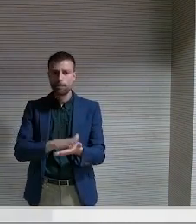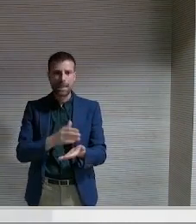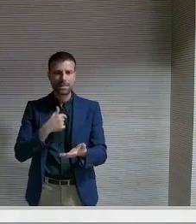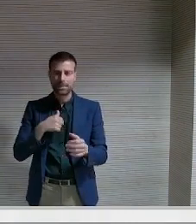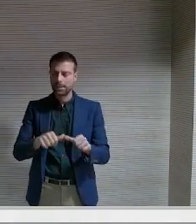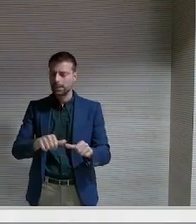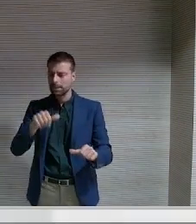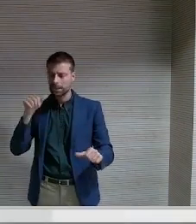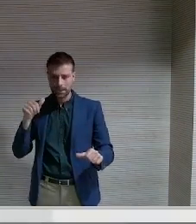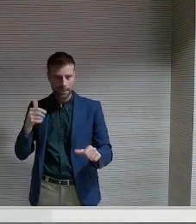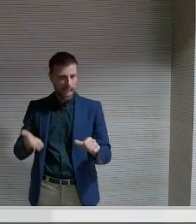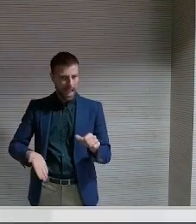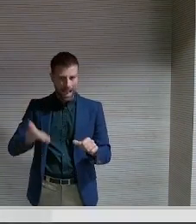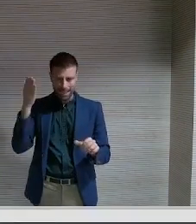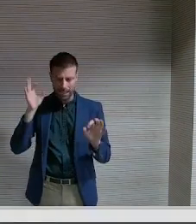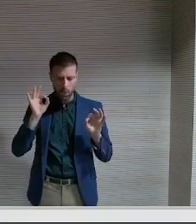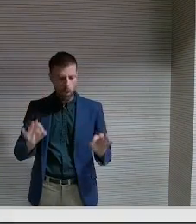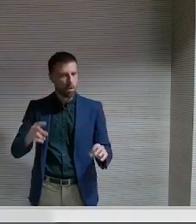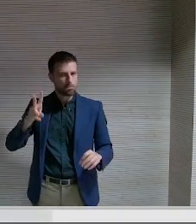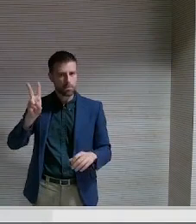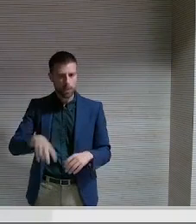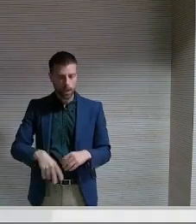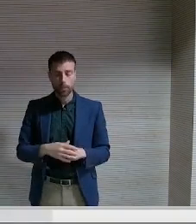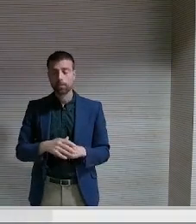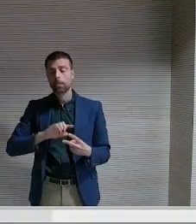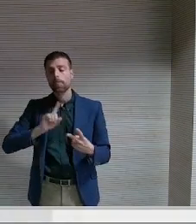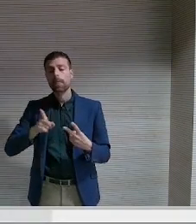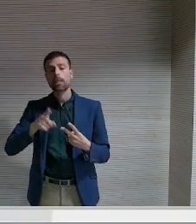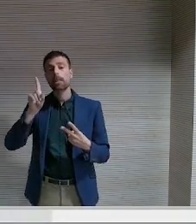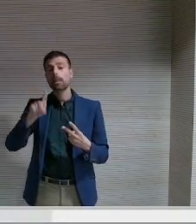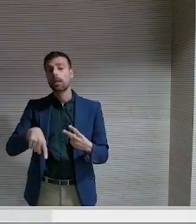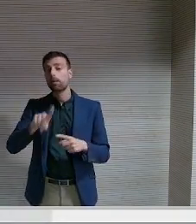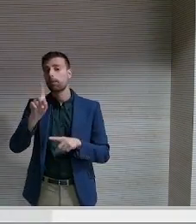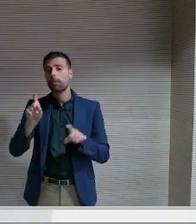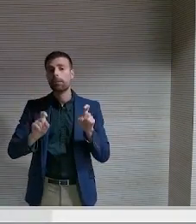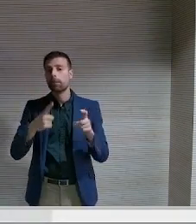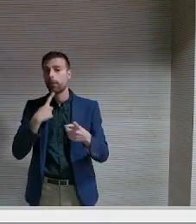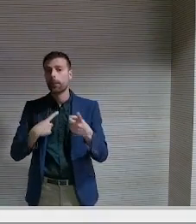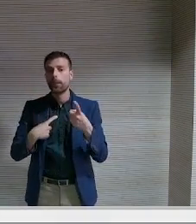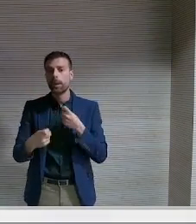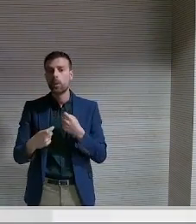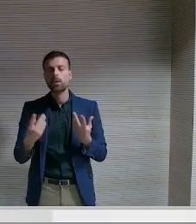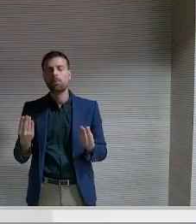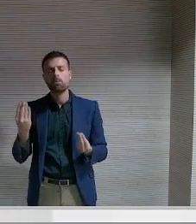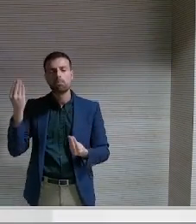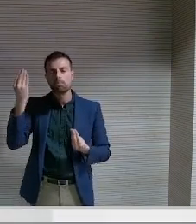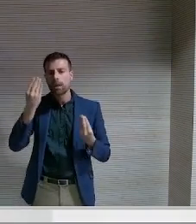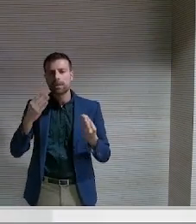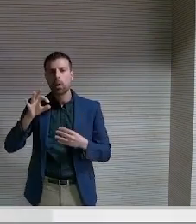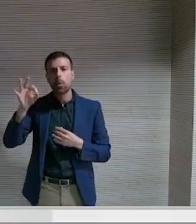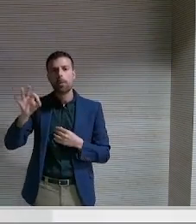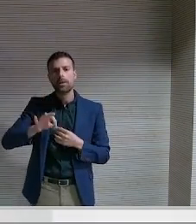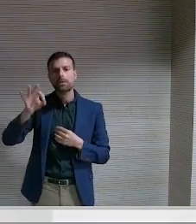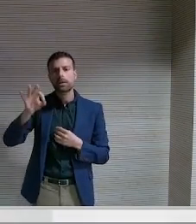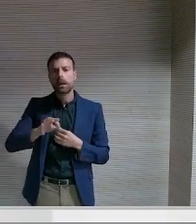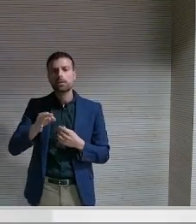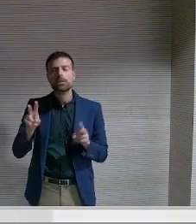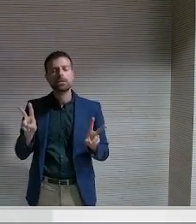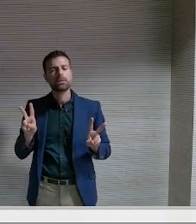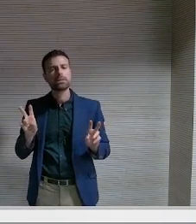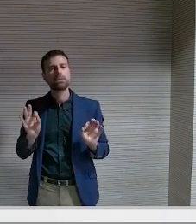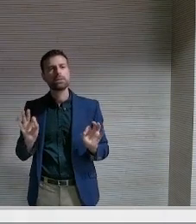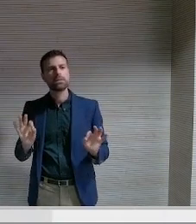tan alta d'afiliats. I després també els volia preguntar per quin creuen que és el percentatge d'aquesta nova